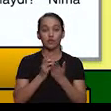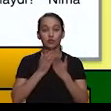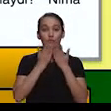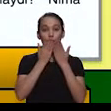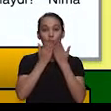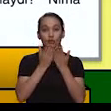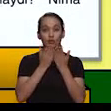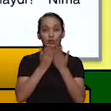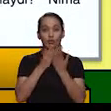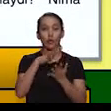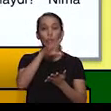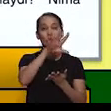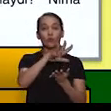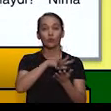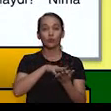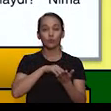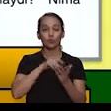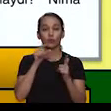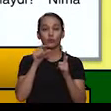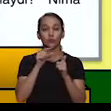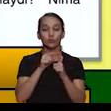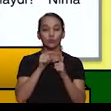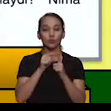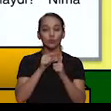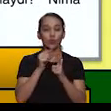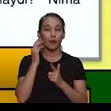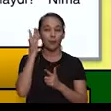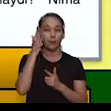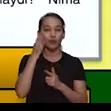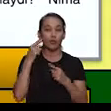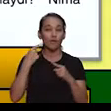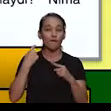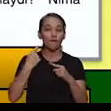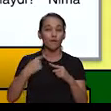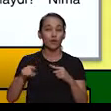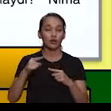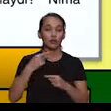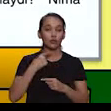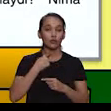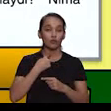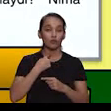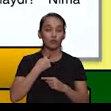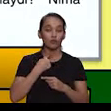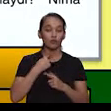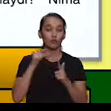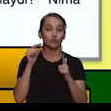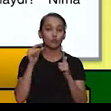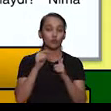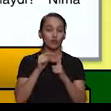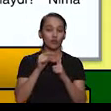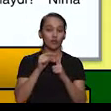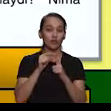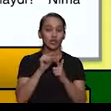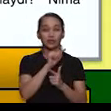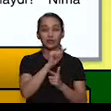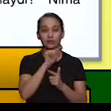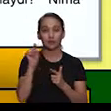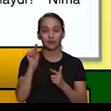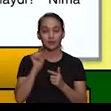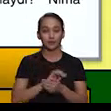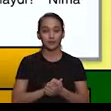O'qing, ko'chiring. So'z ma'nolarini farqlayotgan tovushlarni ifodalovchi harflarning tagiga